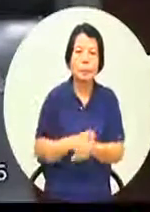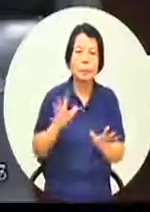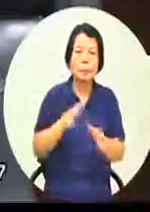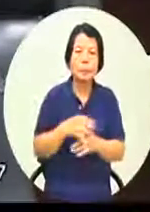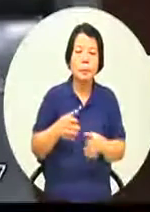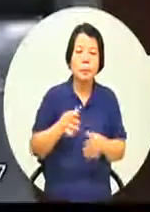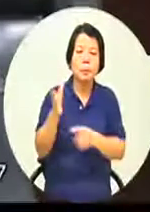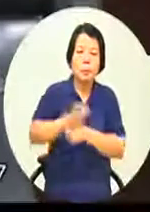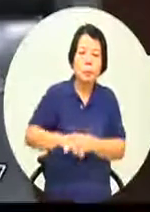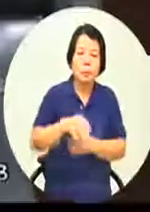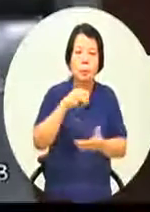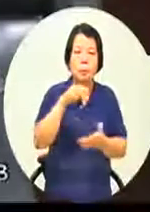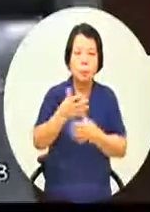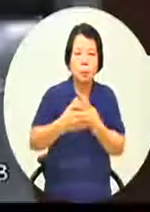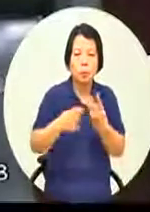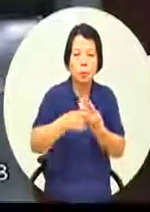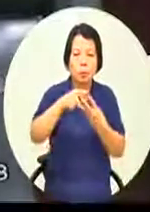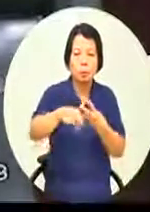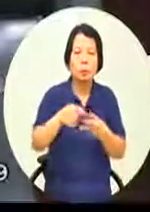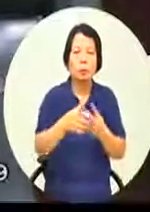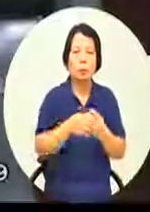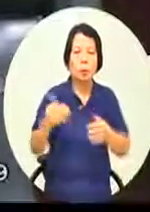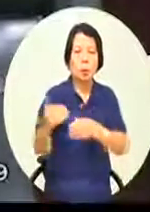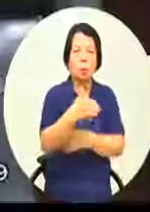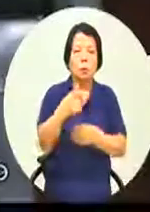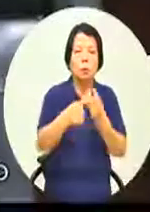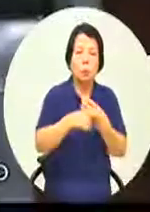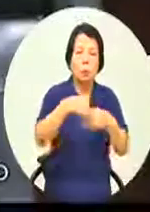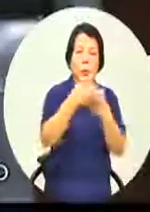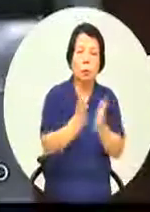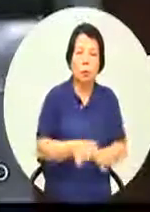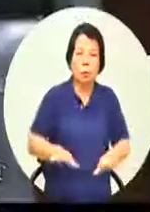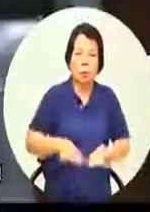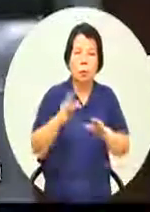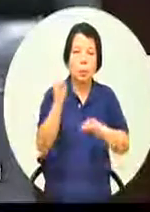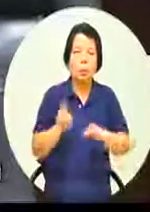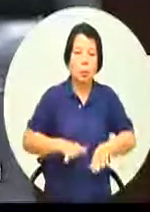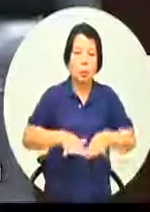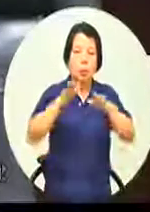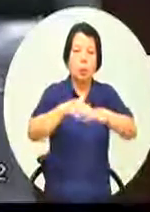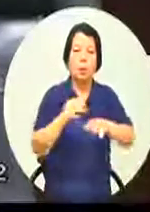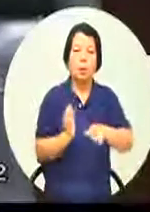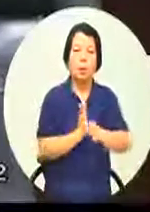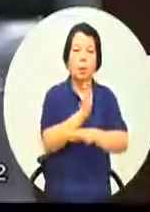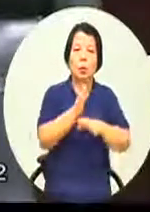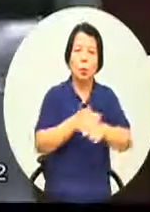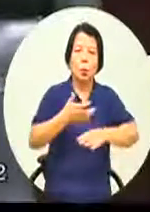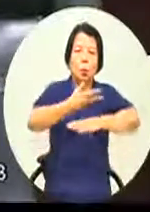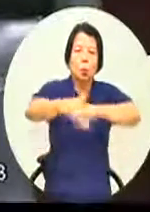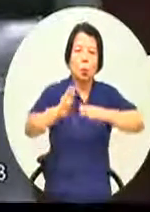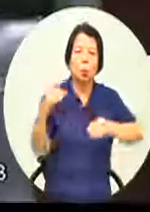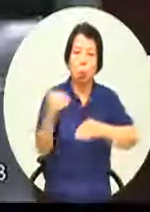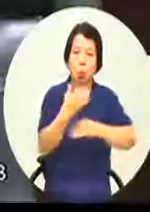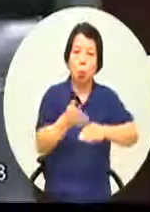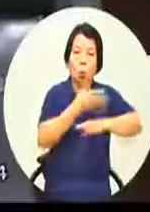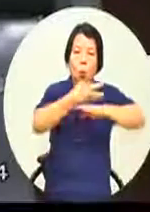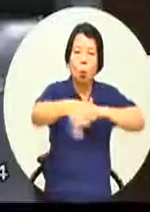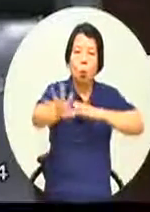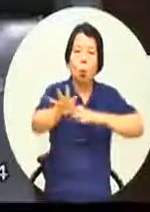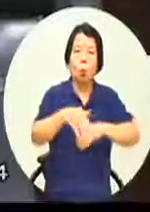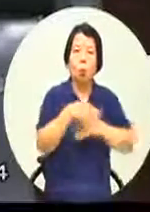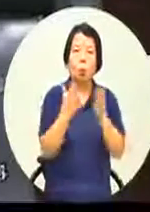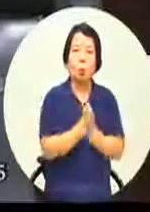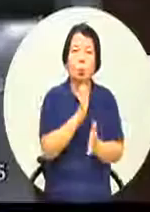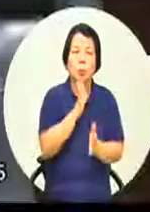业损失、我们的渔业损失，可能因为淹水还在鱼亚弄捞出去啊，那这些除了天然灾